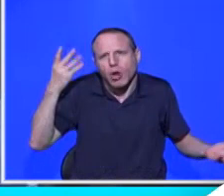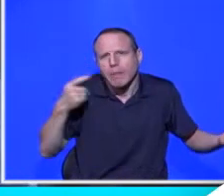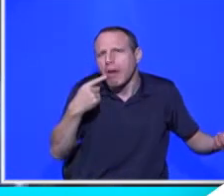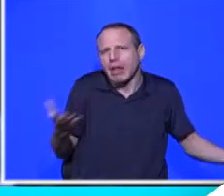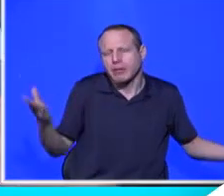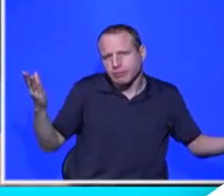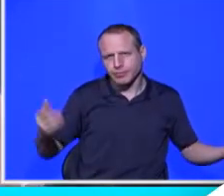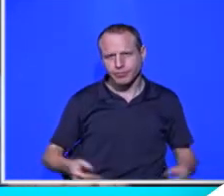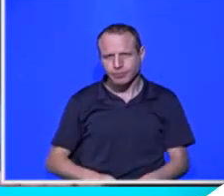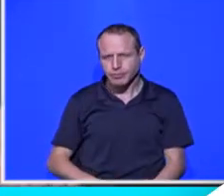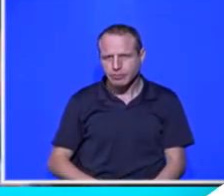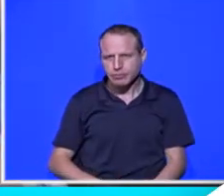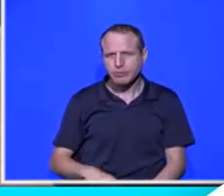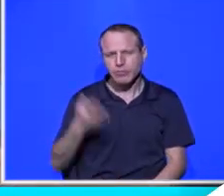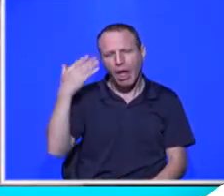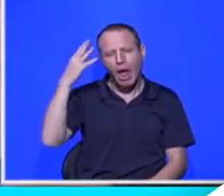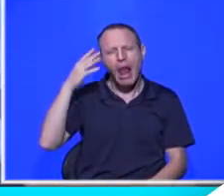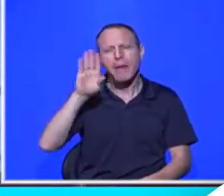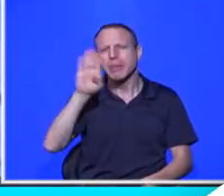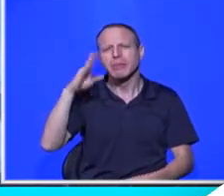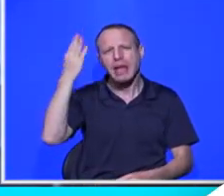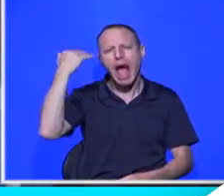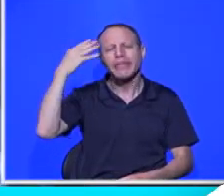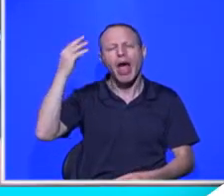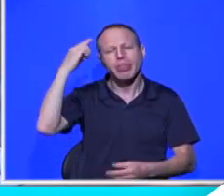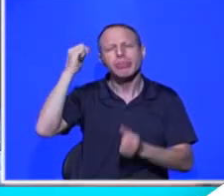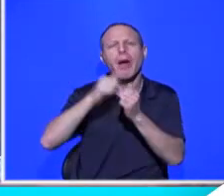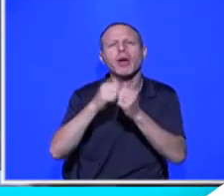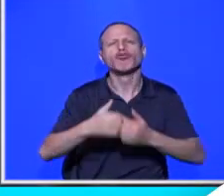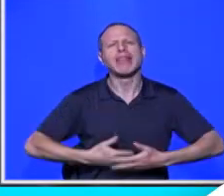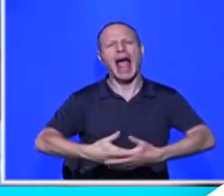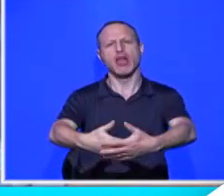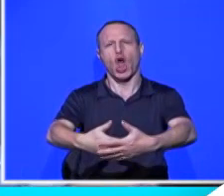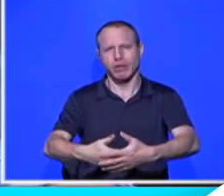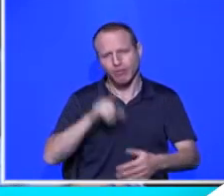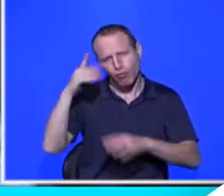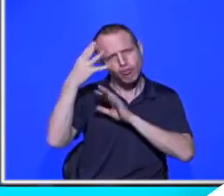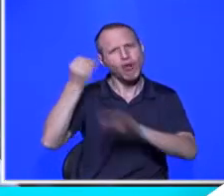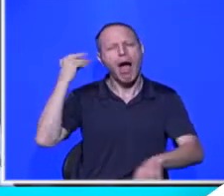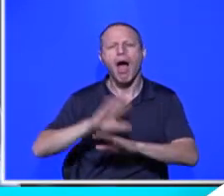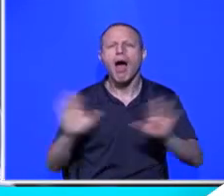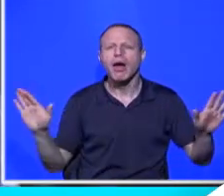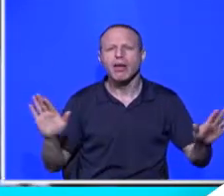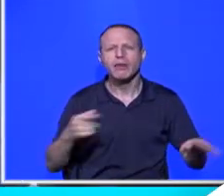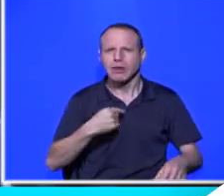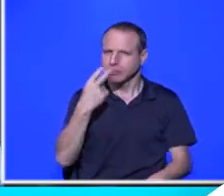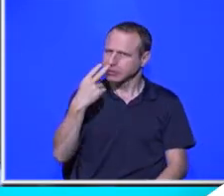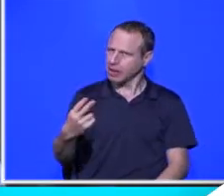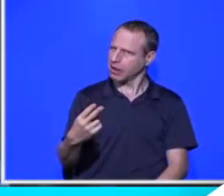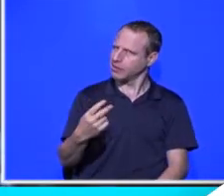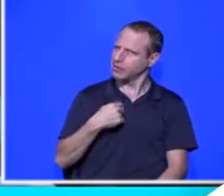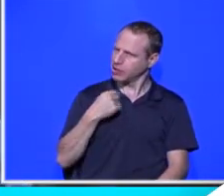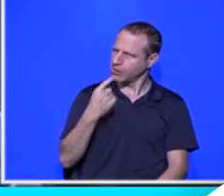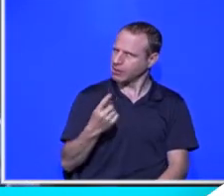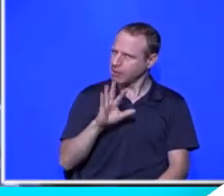אמרתי. רעיון כאלה הייתה טפשת, לנתניהו הייתה טפשת הרעיון, והוא שכח. ואתה יודע, ואני מסתכלת, ואני אומרת,